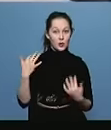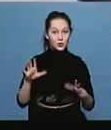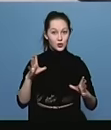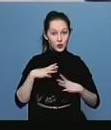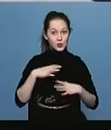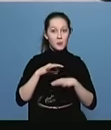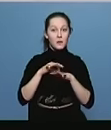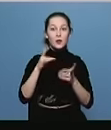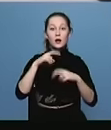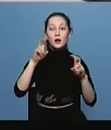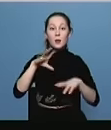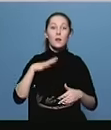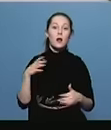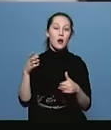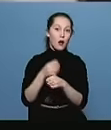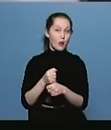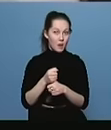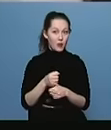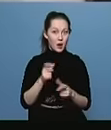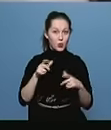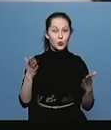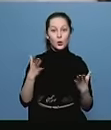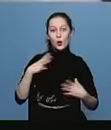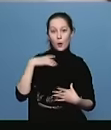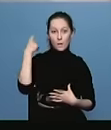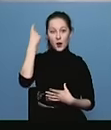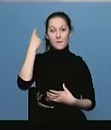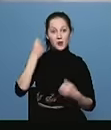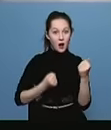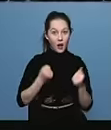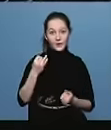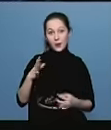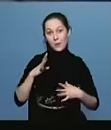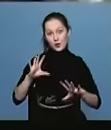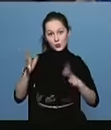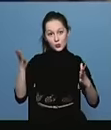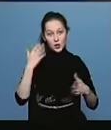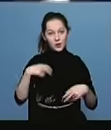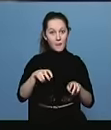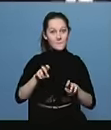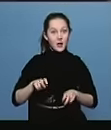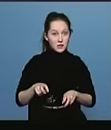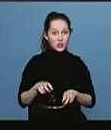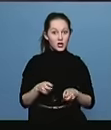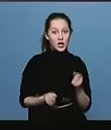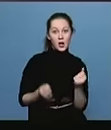вылавливали водителей, которые выходили в рейс в нетрезвом состоянии. Были случаи, когда пассажирским транспортом